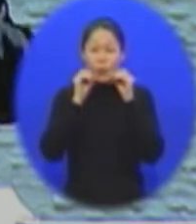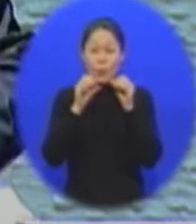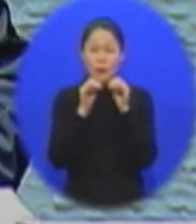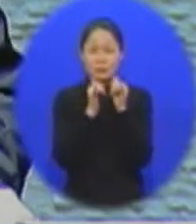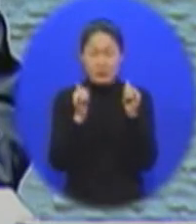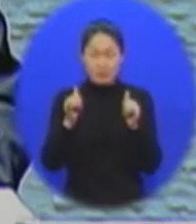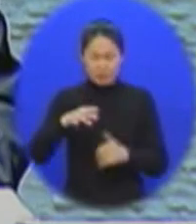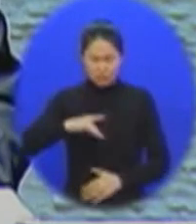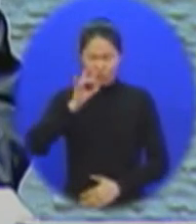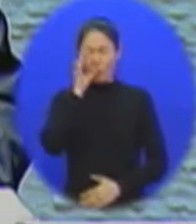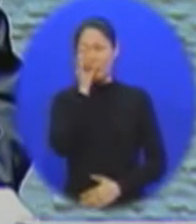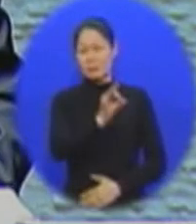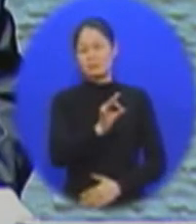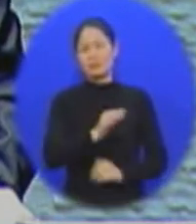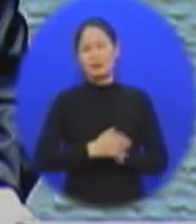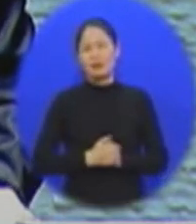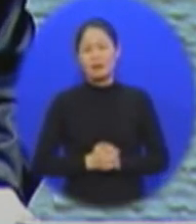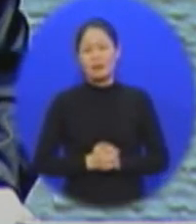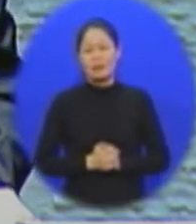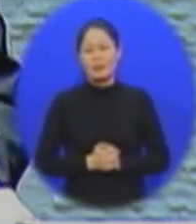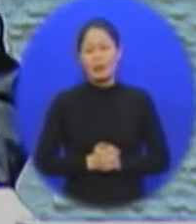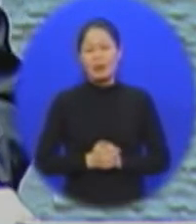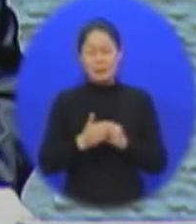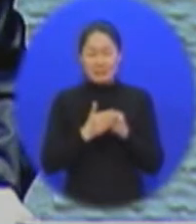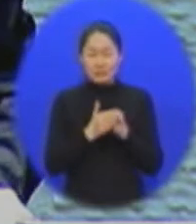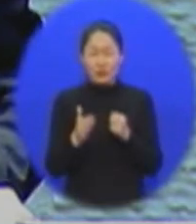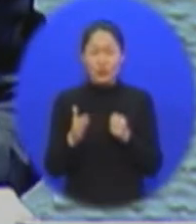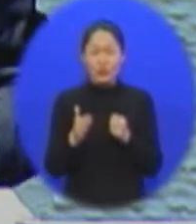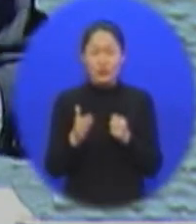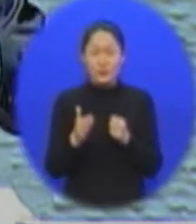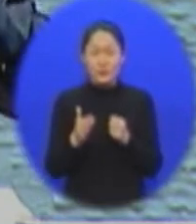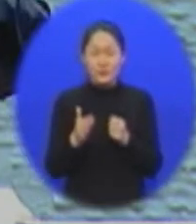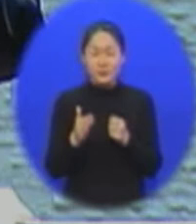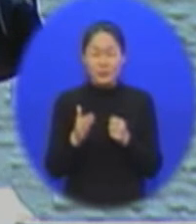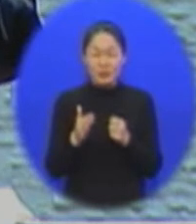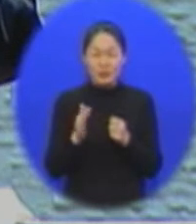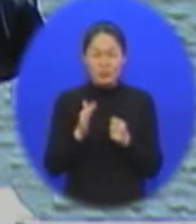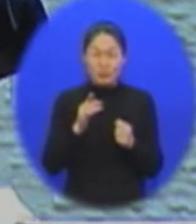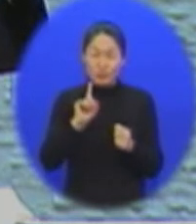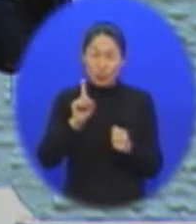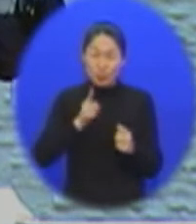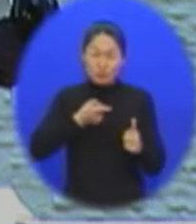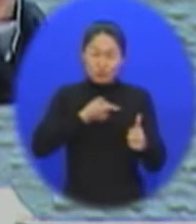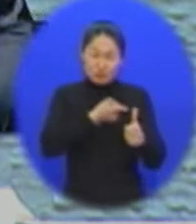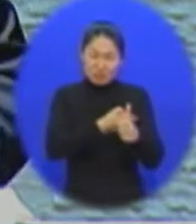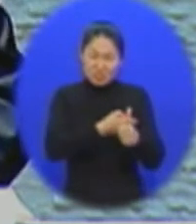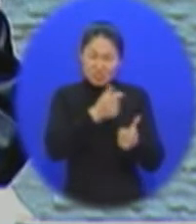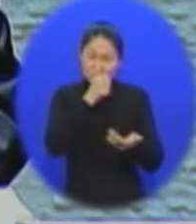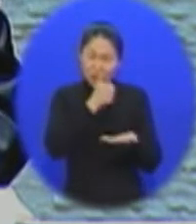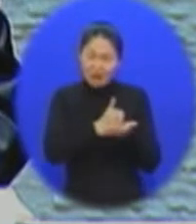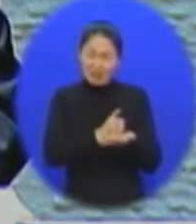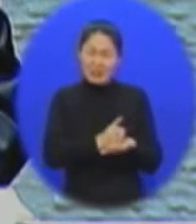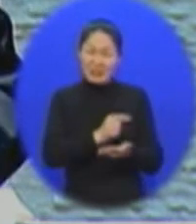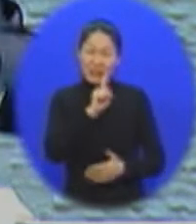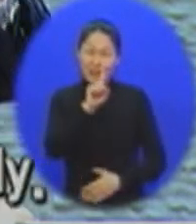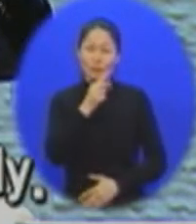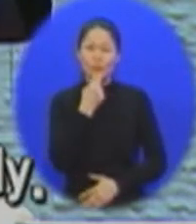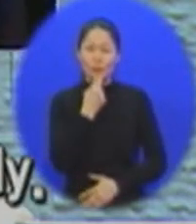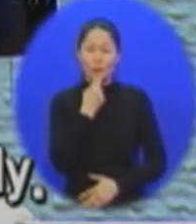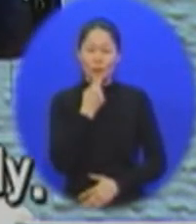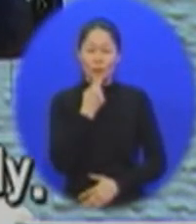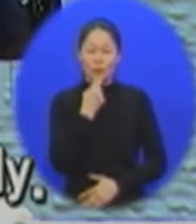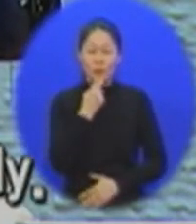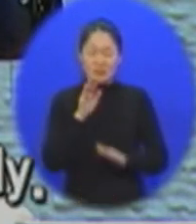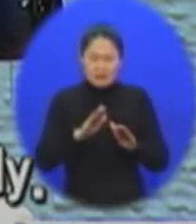사람을 처음 봤거든요 그래서 뭐 죽일 죄는 전혀 없고 당장